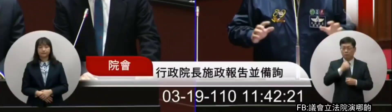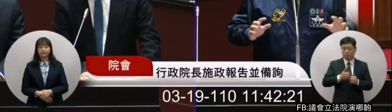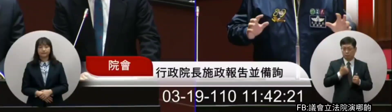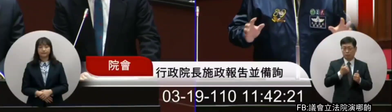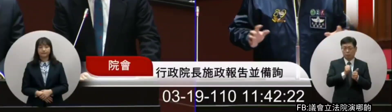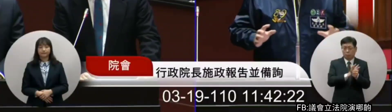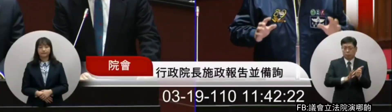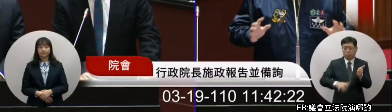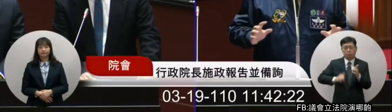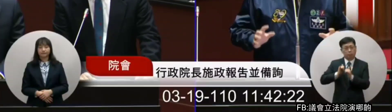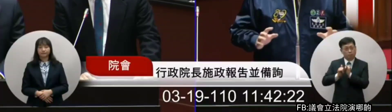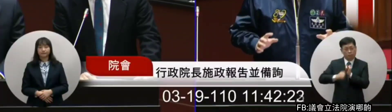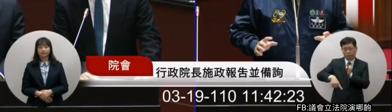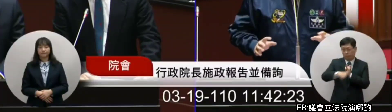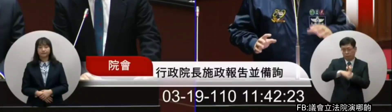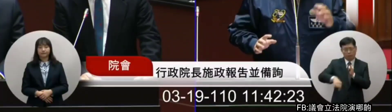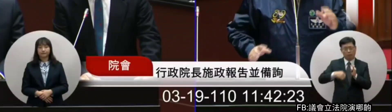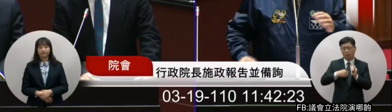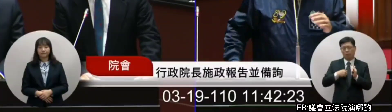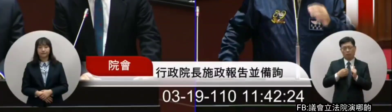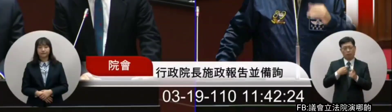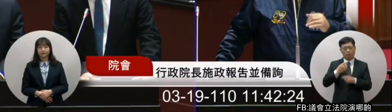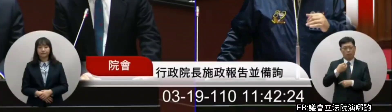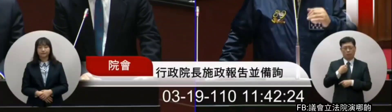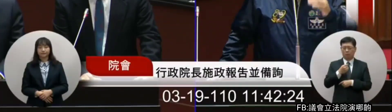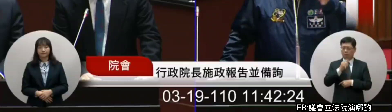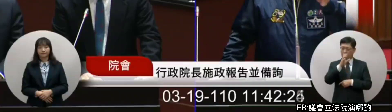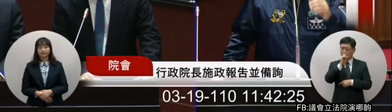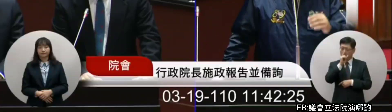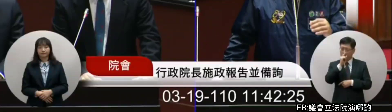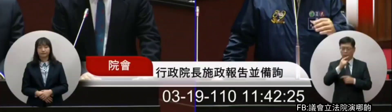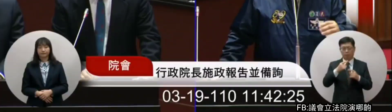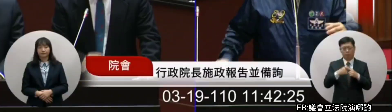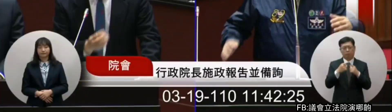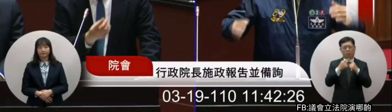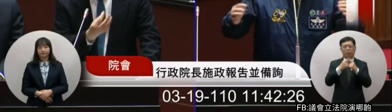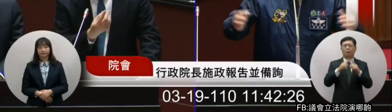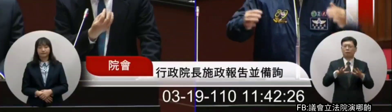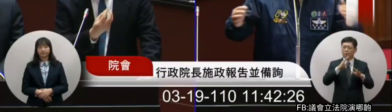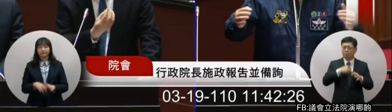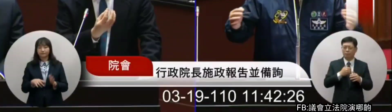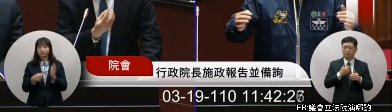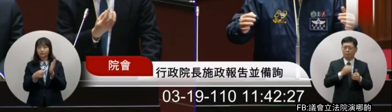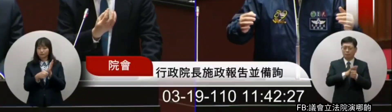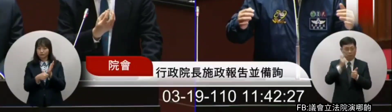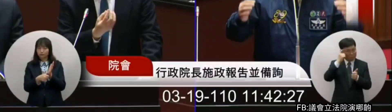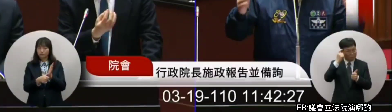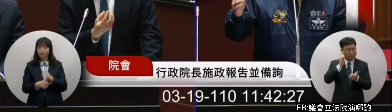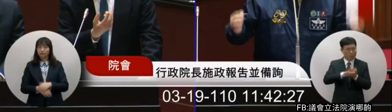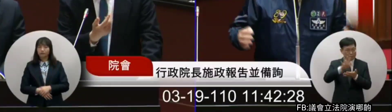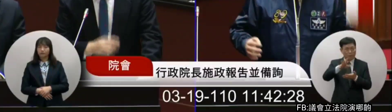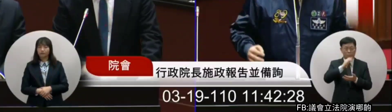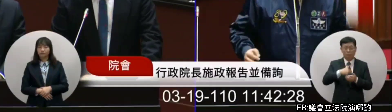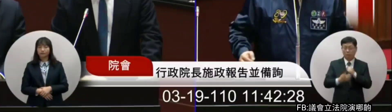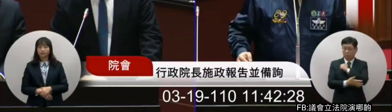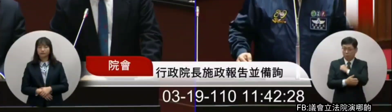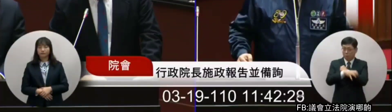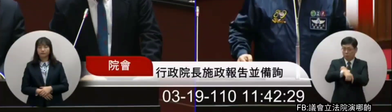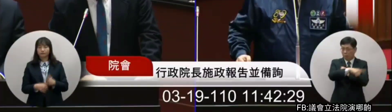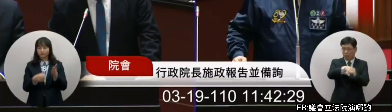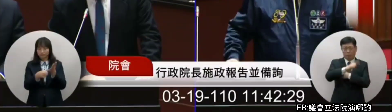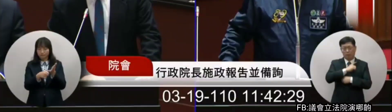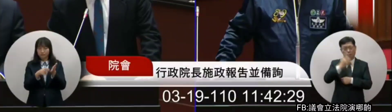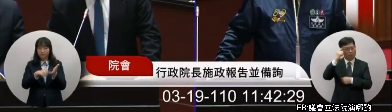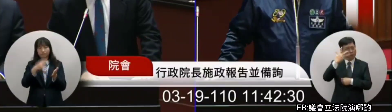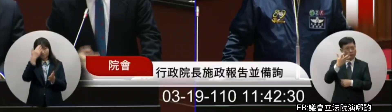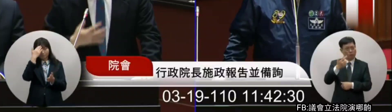发了台湾社会这么大的争议，也是我倒是觉得可以让您来思考。 姓名， 否则以后户政人员啊，请假逃卡 停。姓